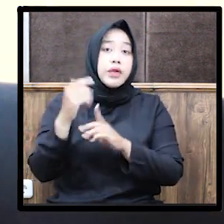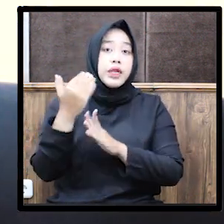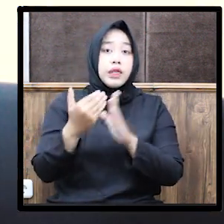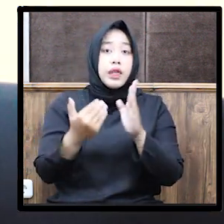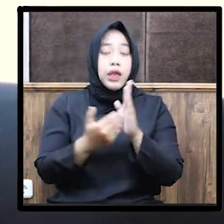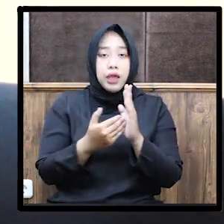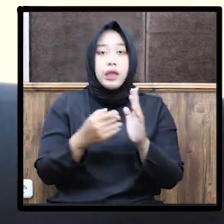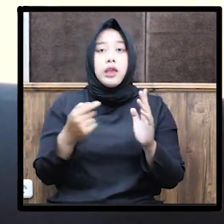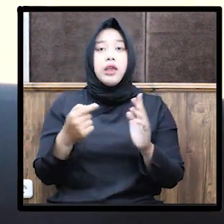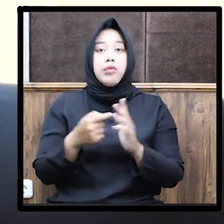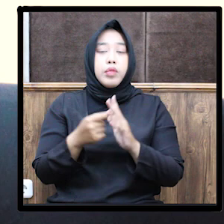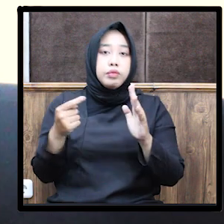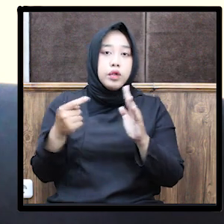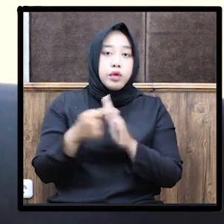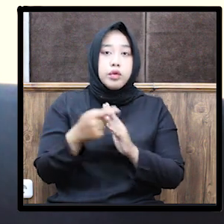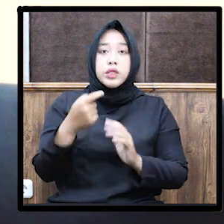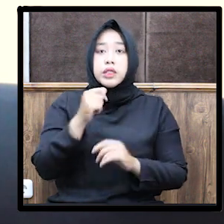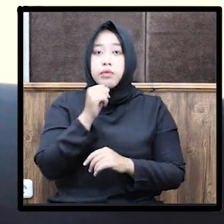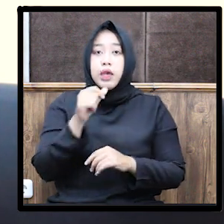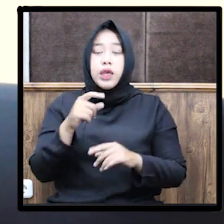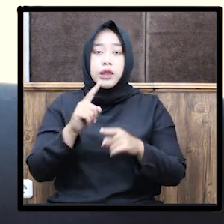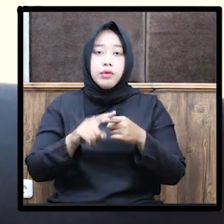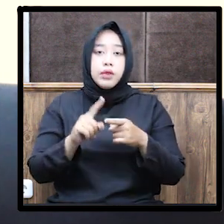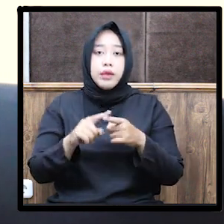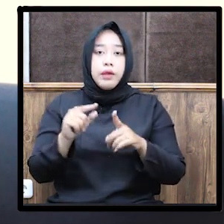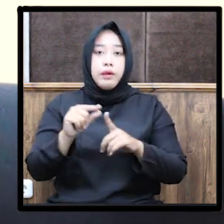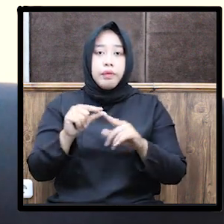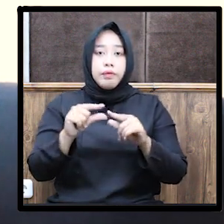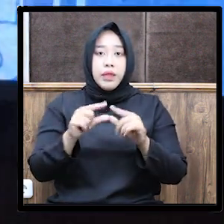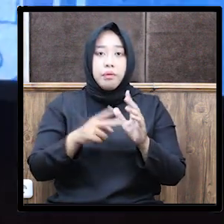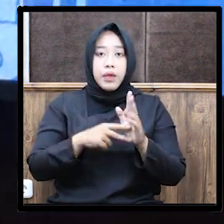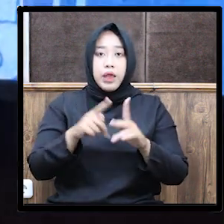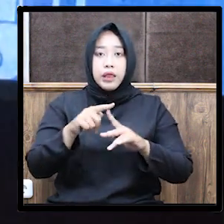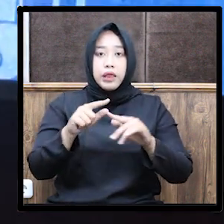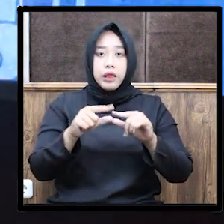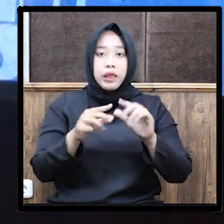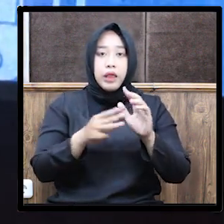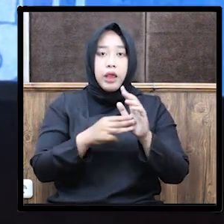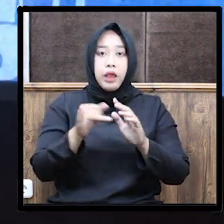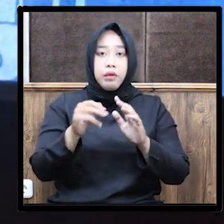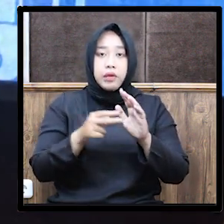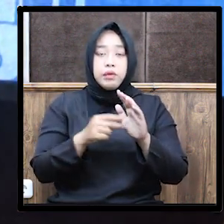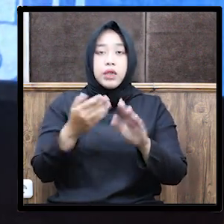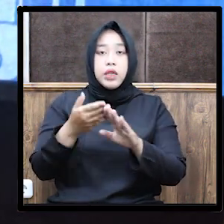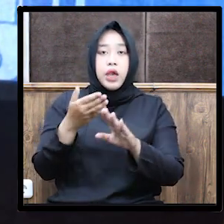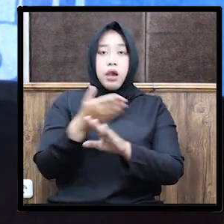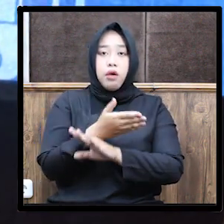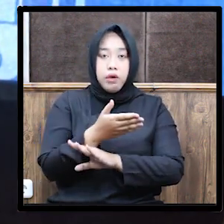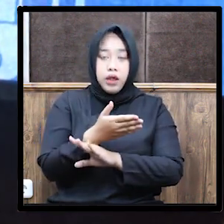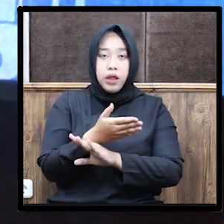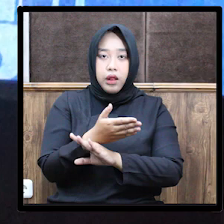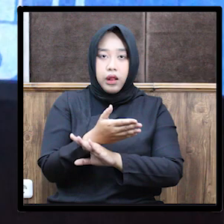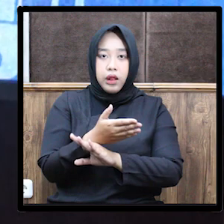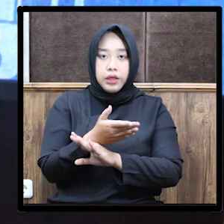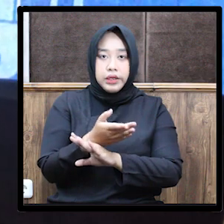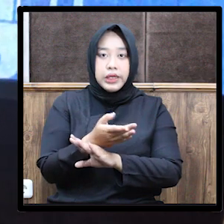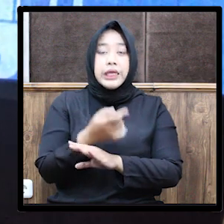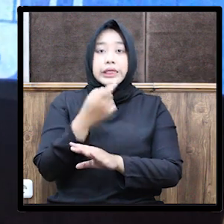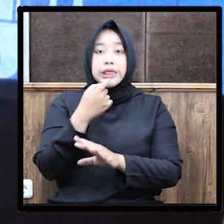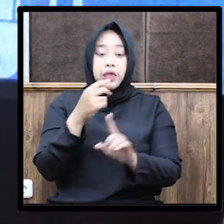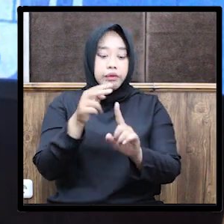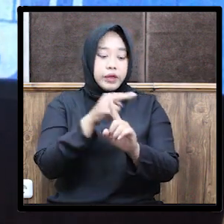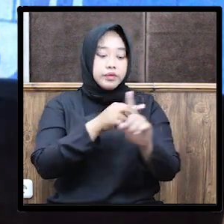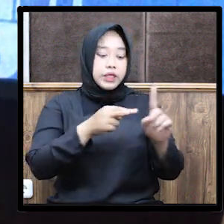penting, karena kan yang melakukan proses pendataan di pemilih itu kan teman-teman pantarleh di awal-awal tahapan